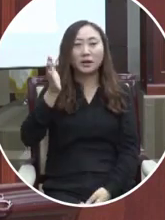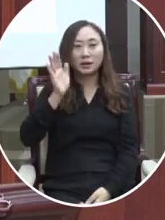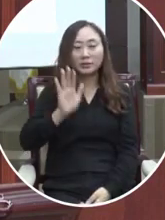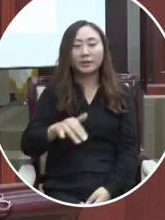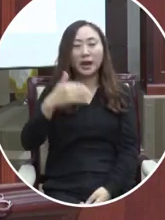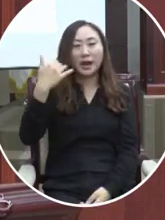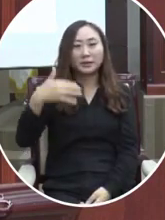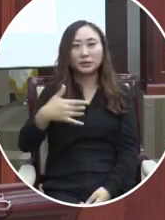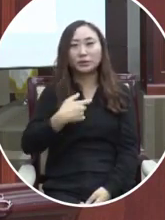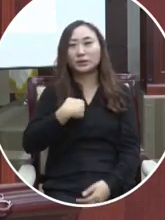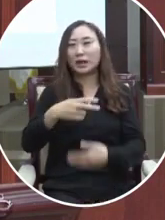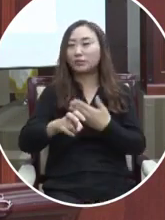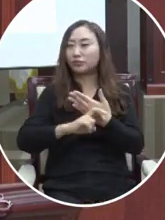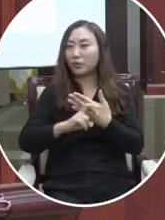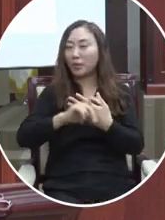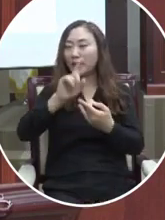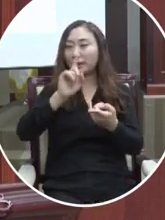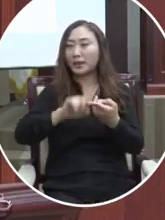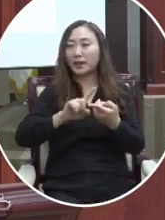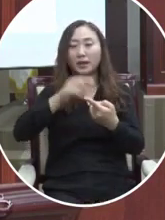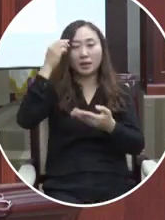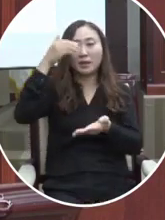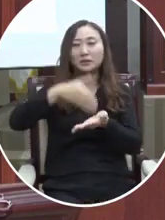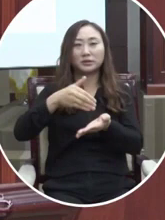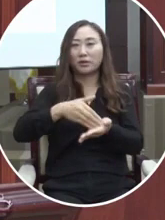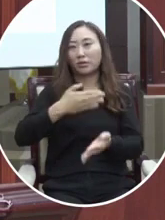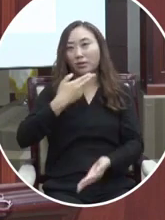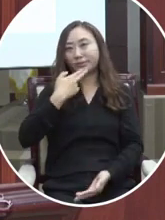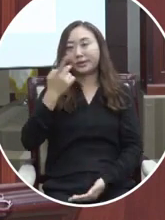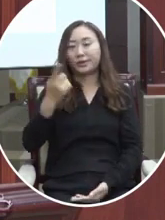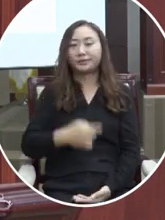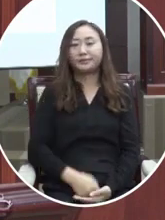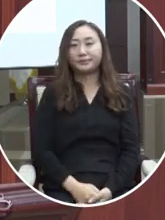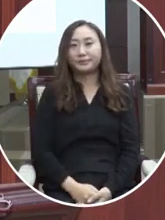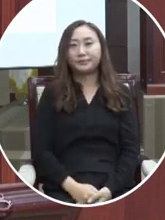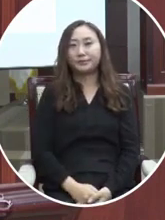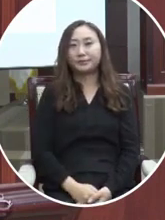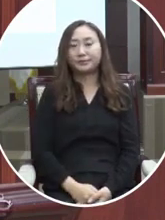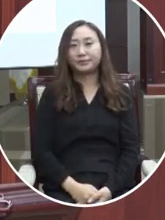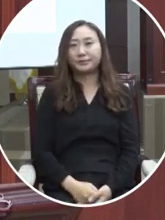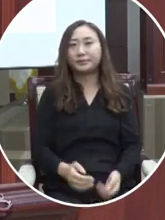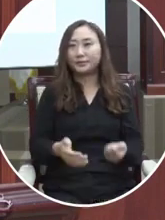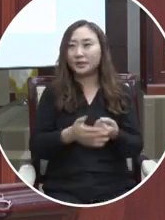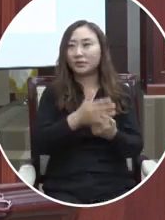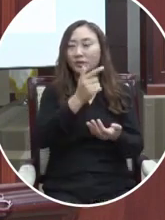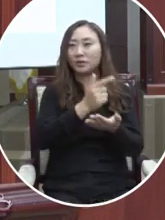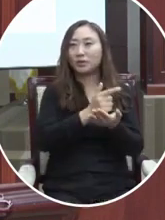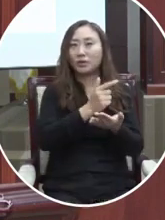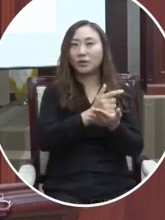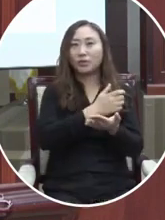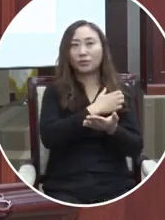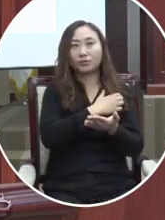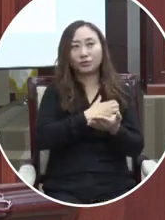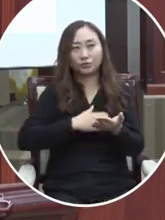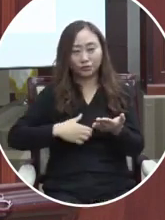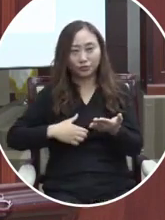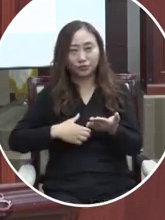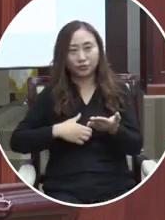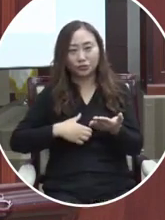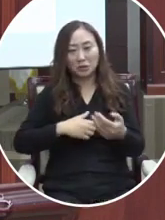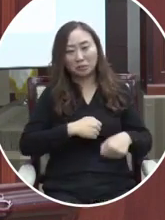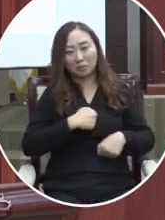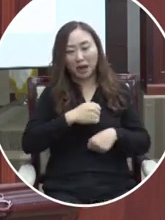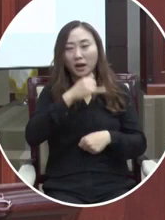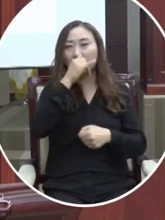아직도 자신들의 불법 행위에 대한 반성이 없습니다. 이런 노원구청의 미온적 태도가